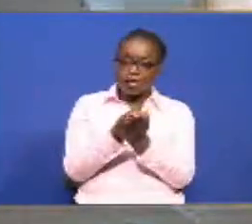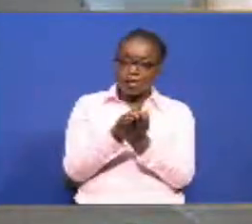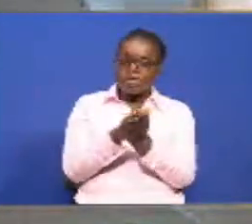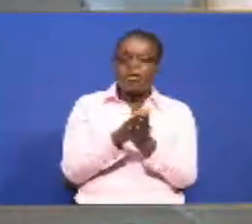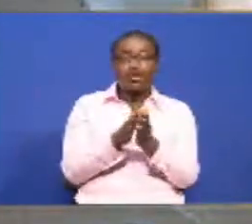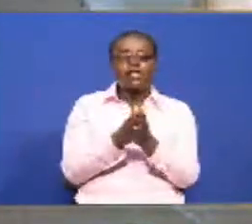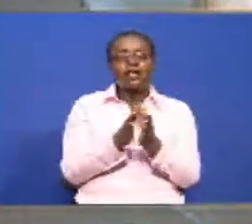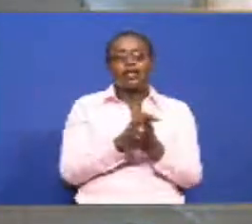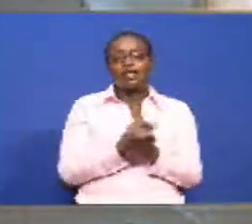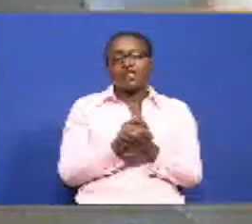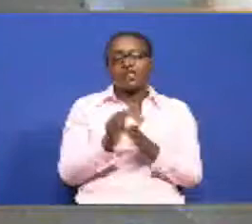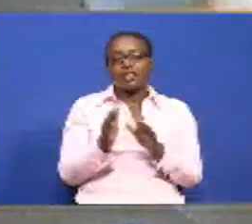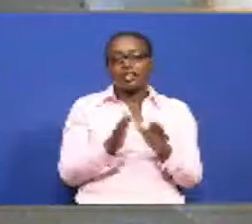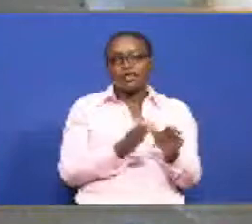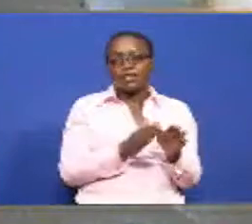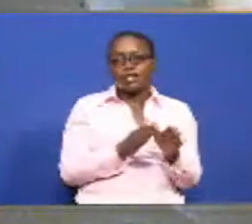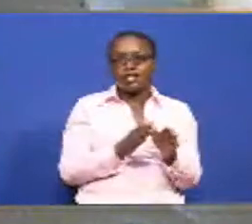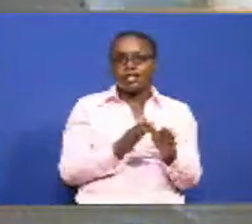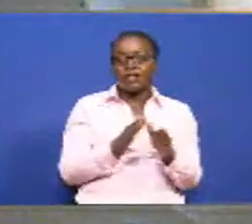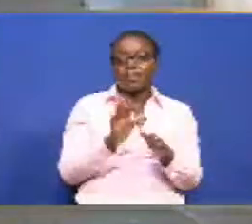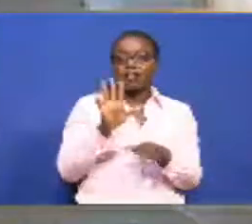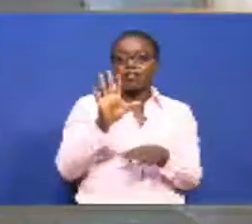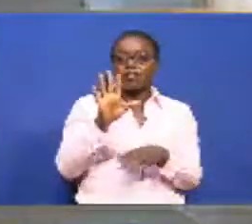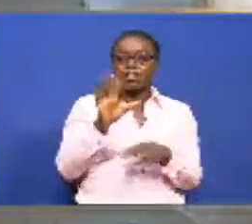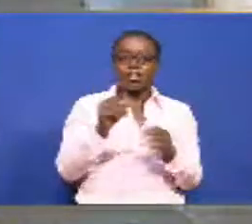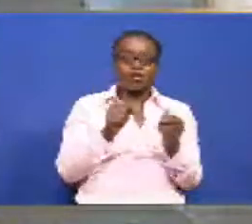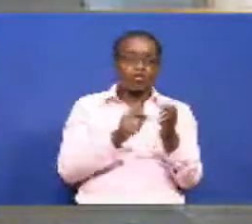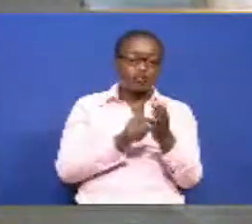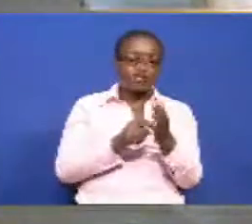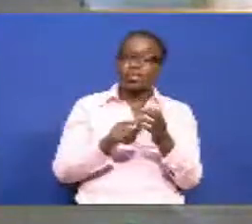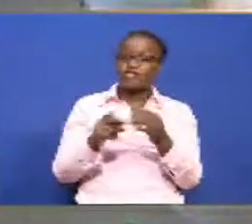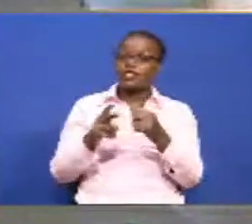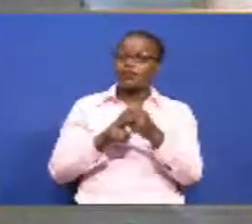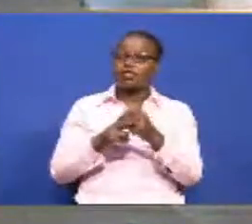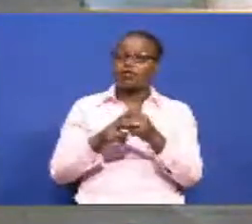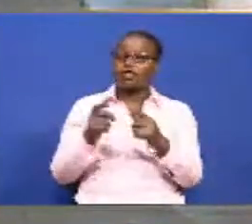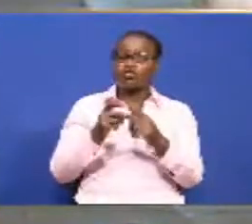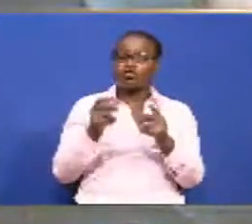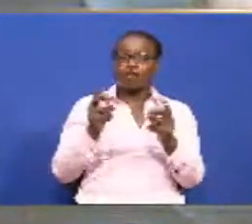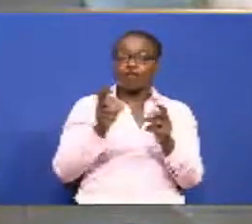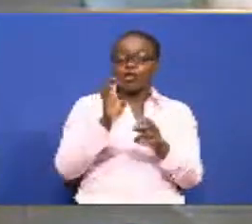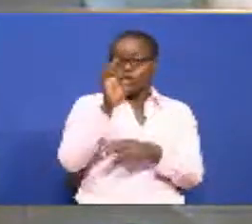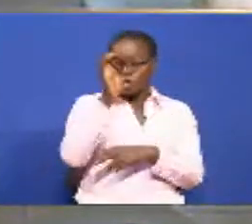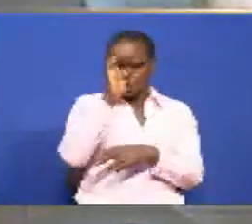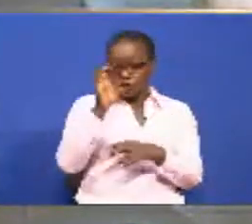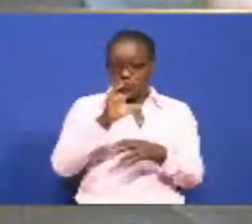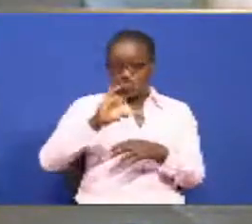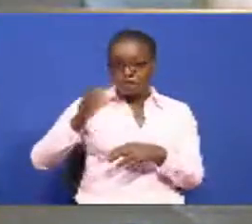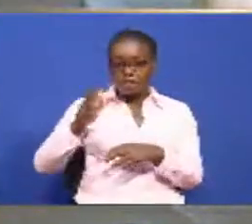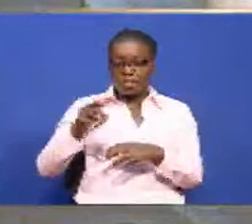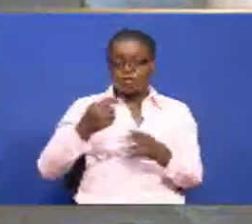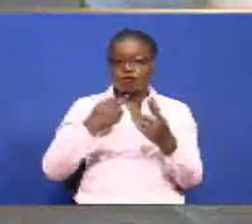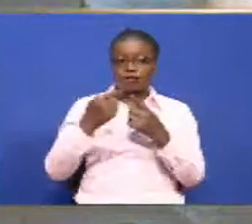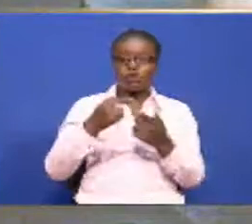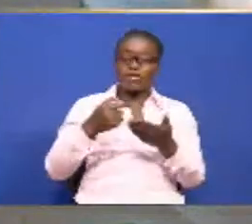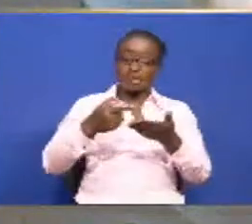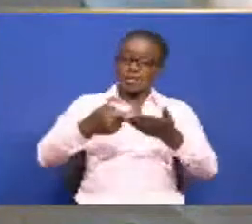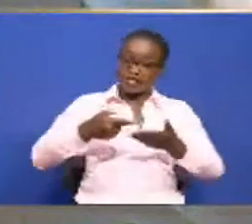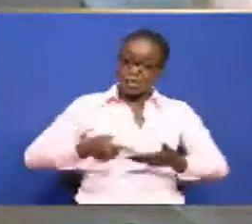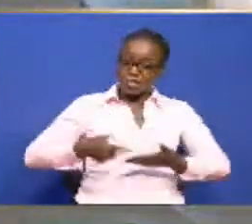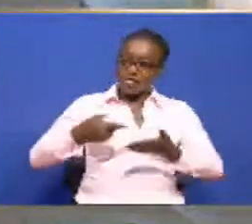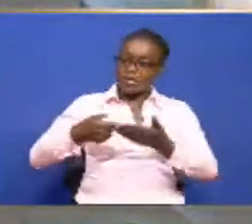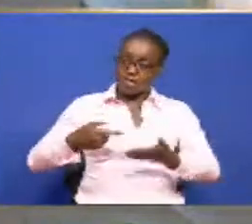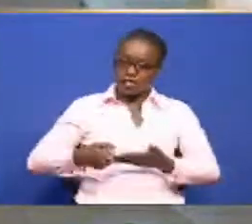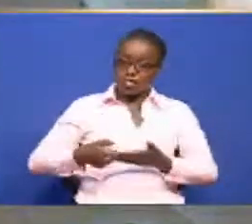kutoka kwa muungano wa Ulaya. Tuko tunazungumza mengi zaidi kuhusiana na bajeti siku hii ya leo. Ni trilioni